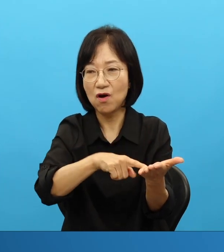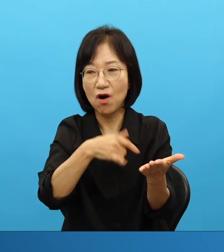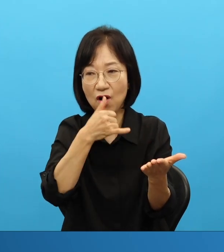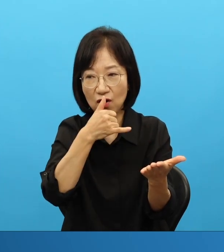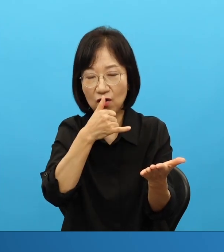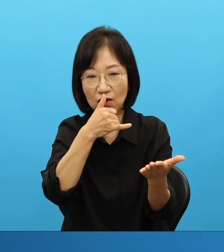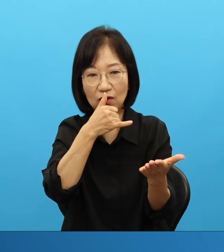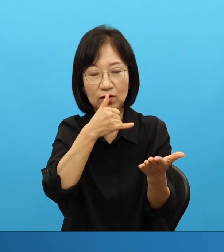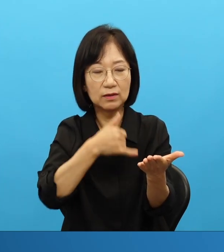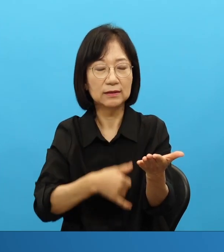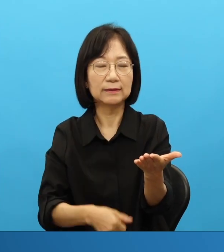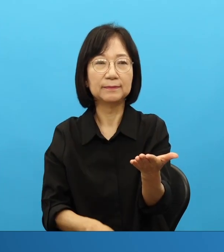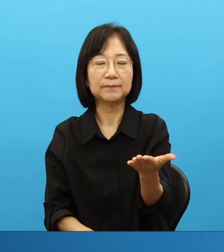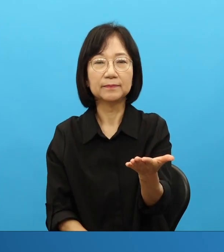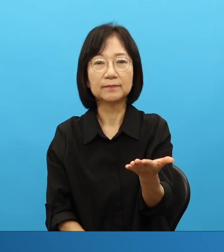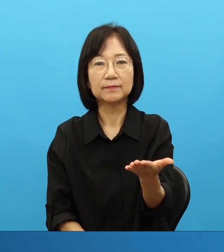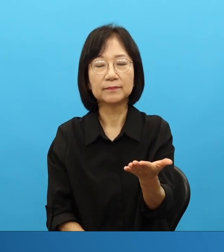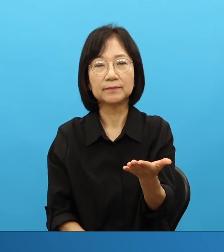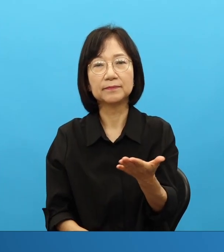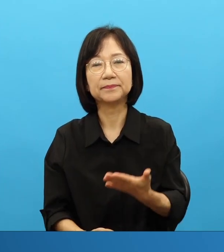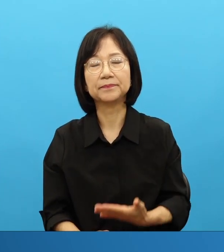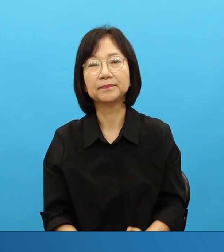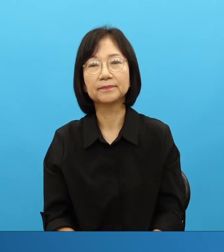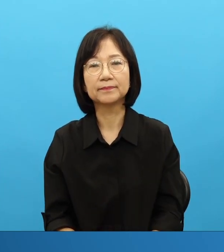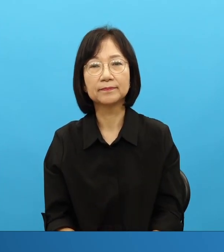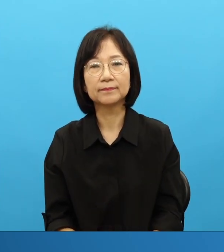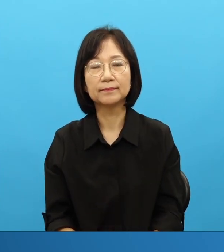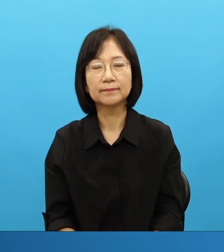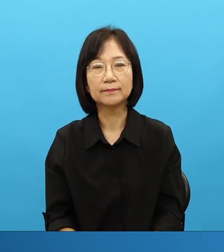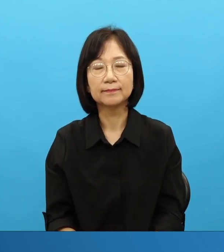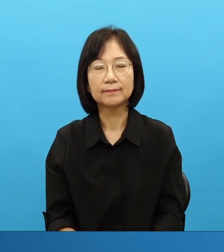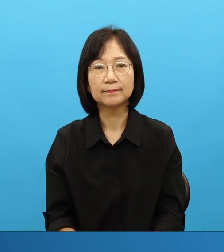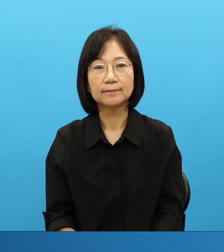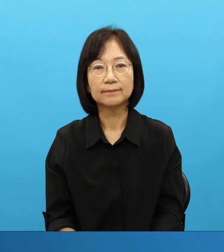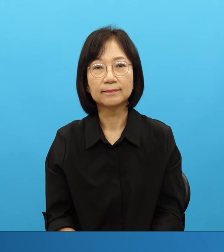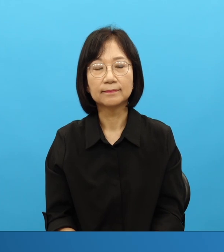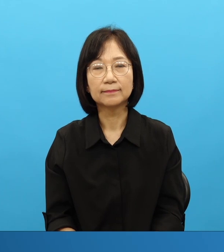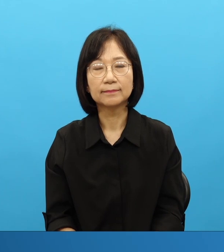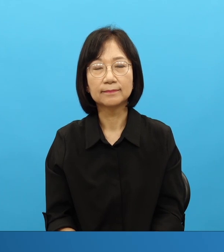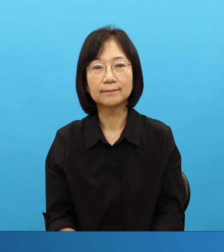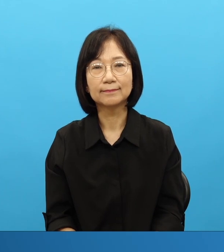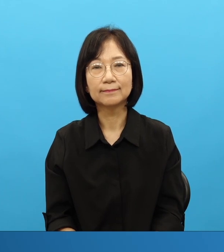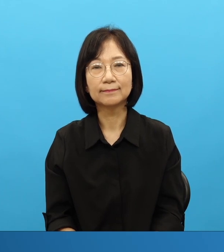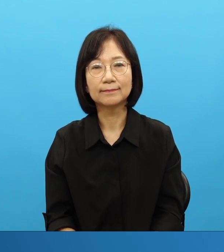are coming to fore in the U.S. as well as in Europe. 그게 뭡니까? What are they?